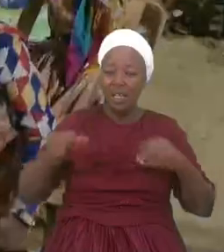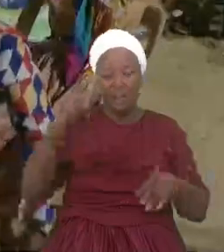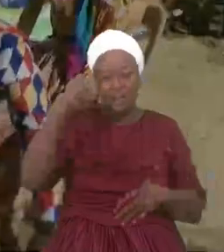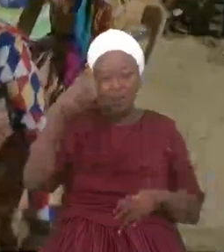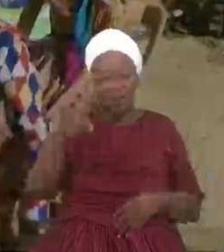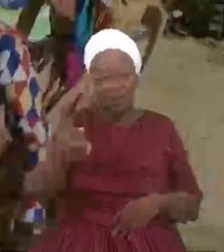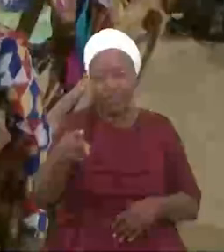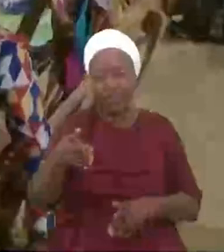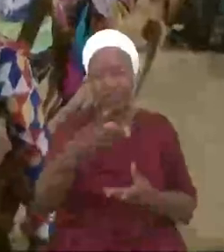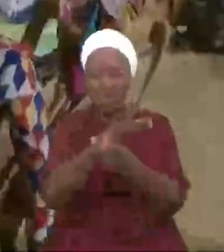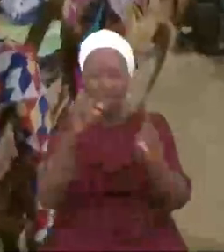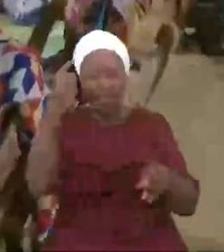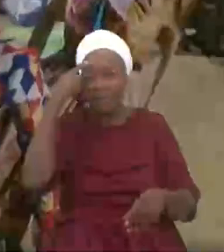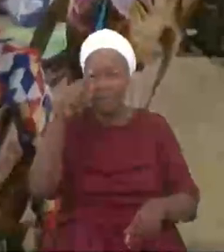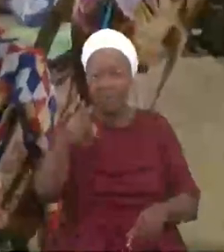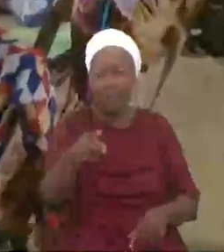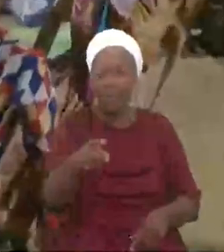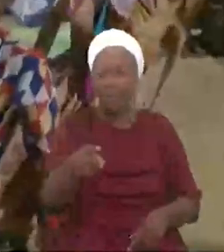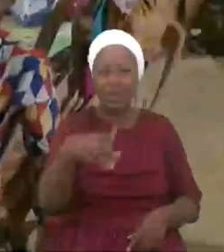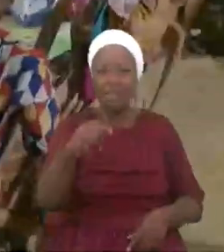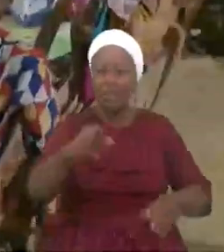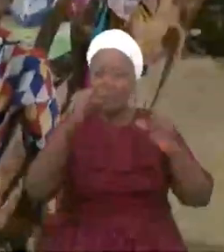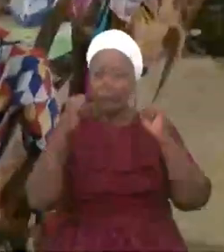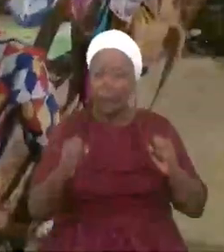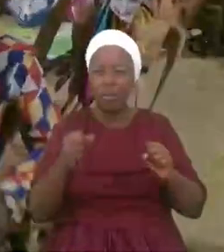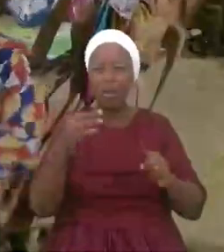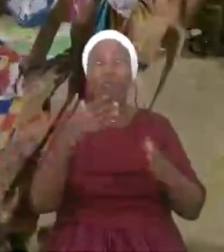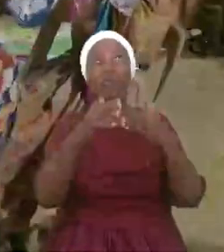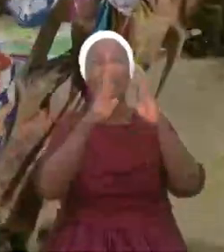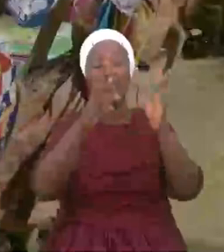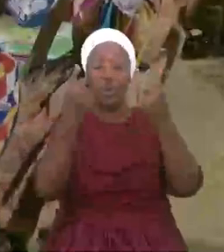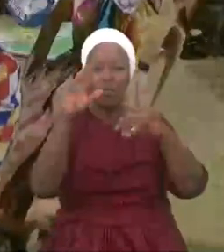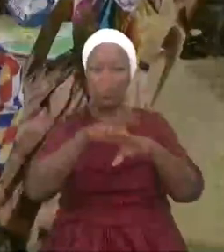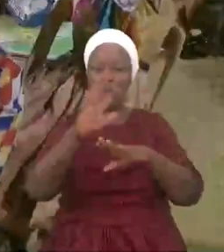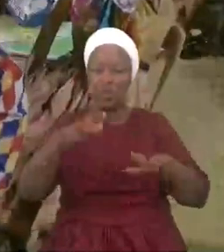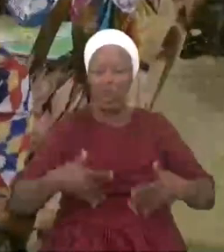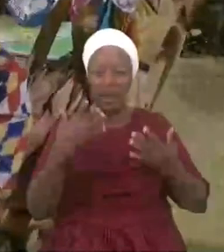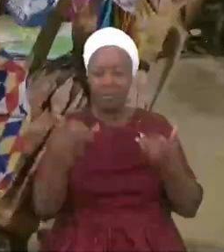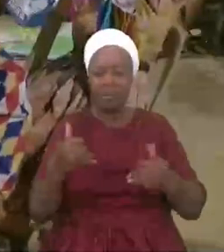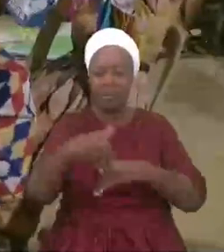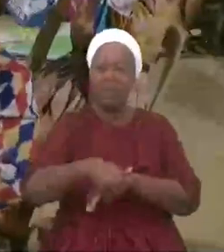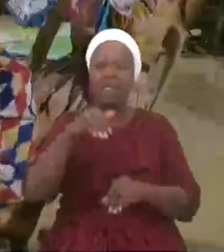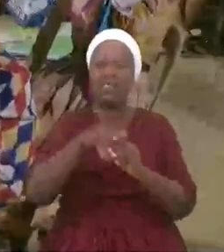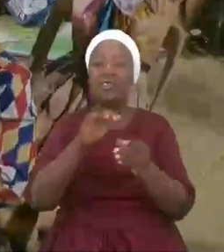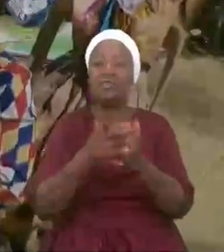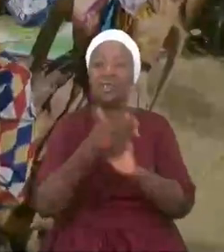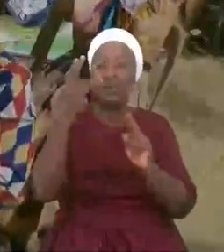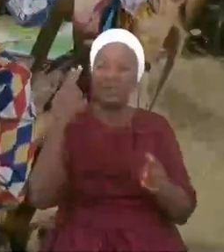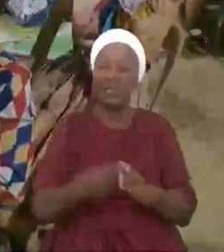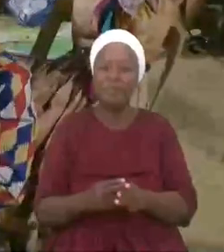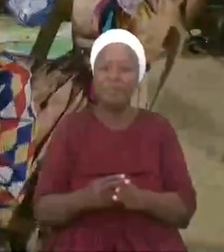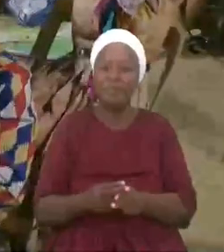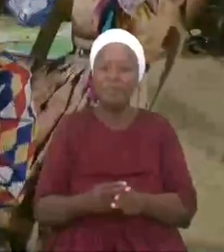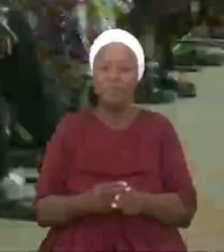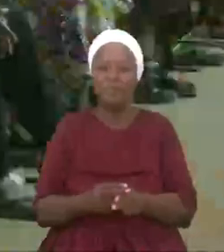tu vas entrer la guérison pour vous la délivrance pour vous la puissance du